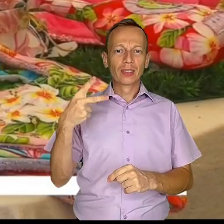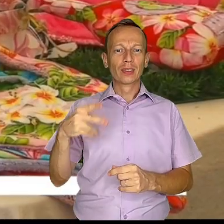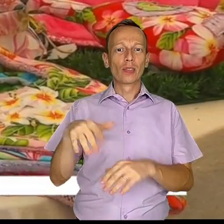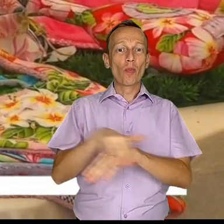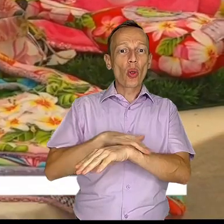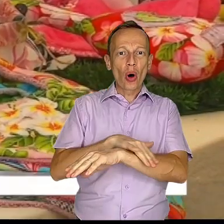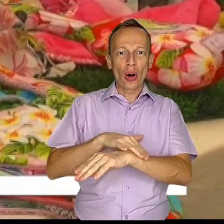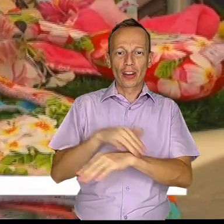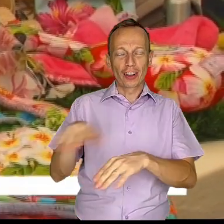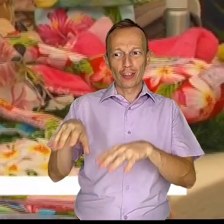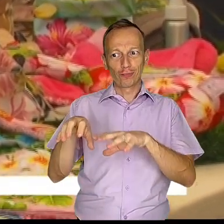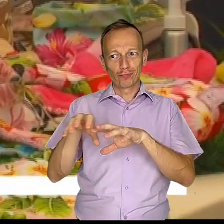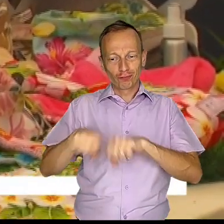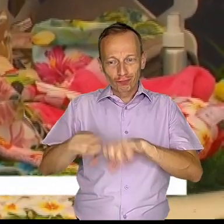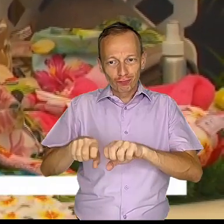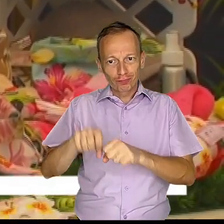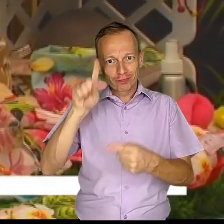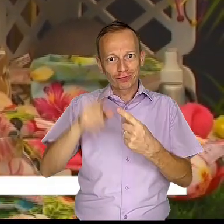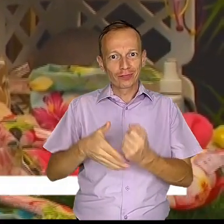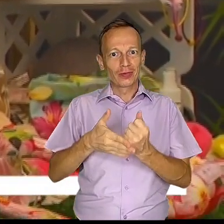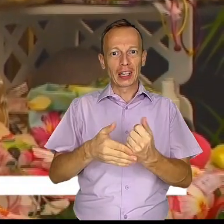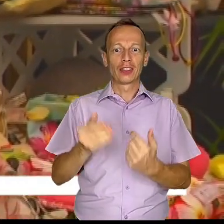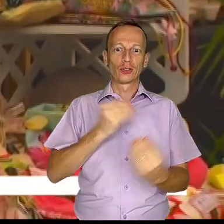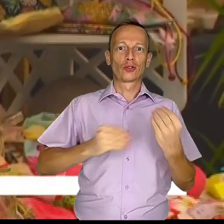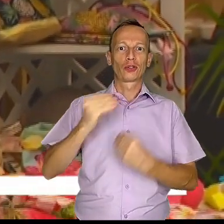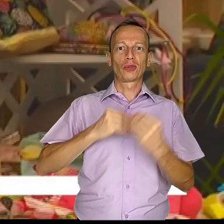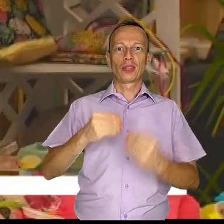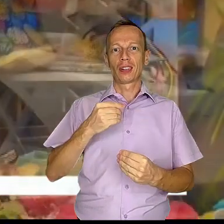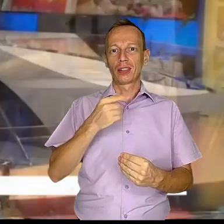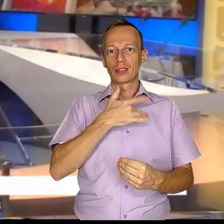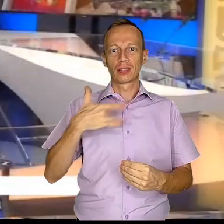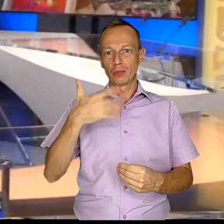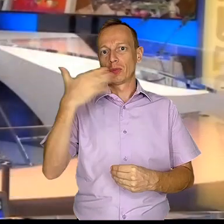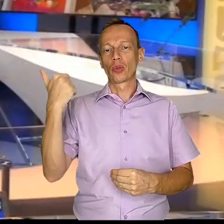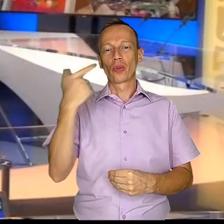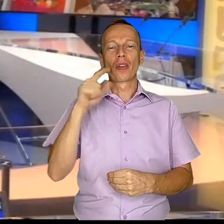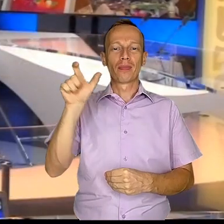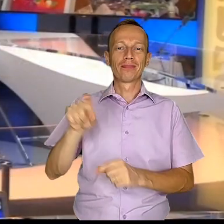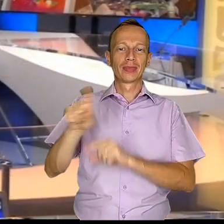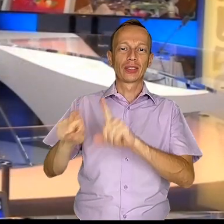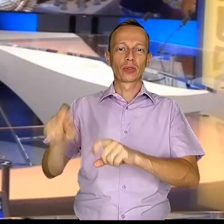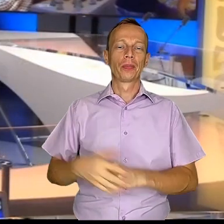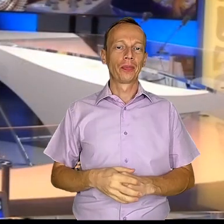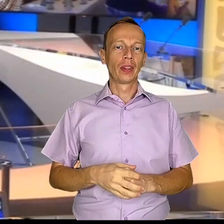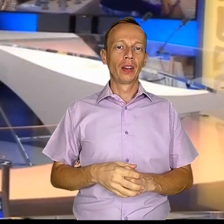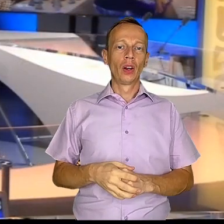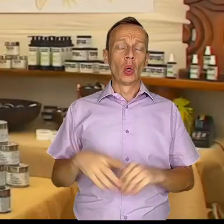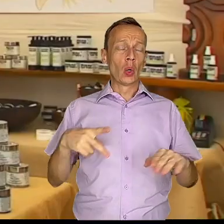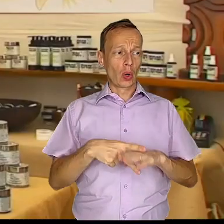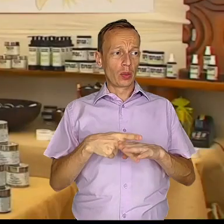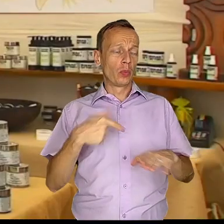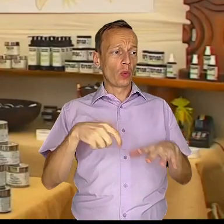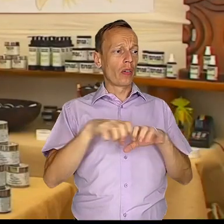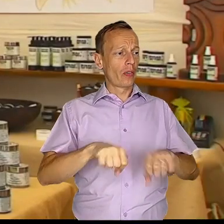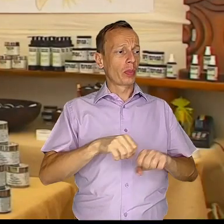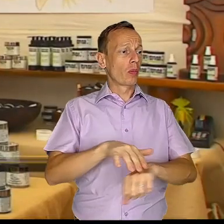monoeil pour créer des produits de cosmétologie. Elle répond à Kaline Liénard, Brigitte Olivier et Patita Savia. Mes débuts, c'était